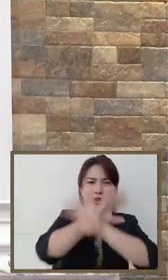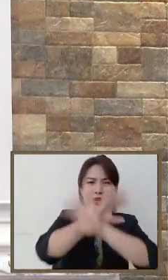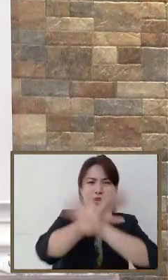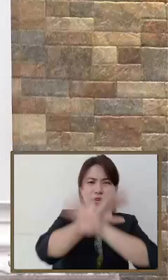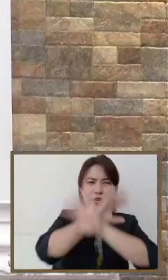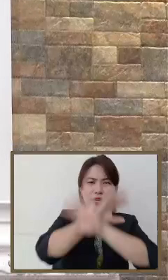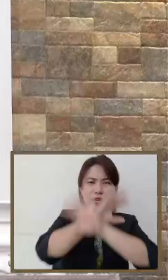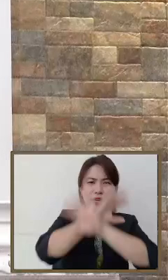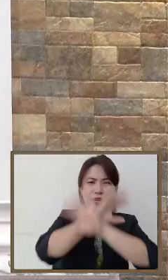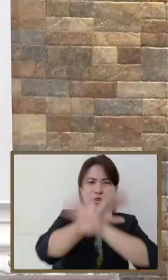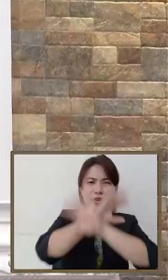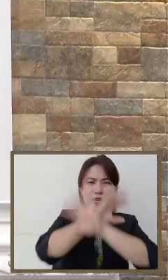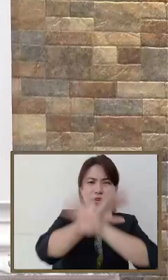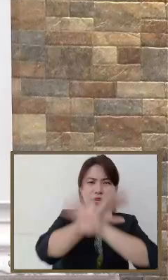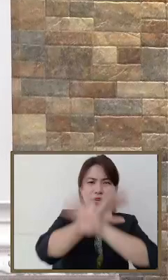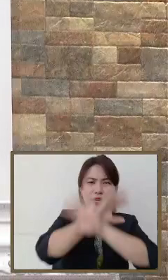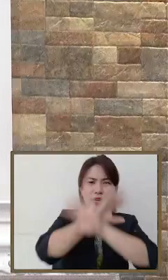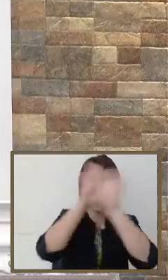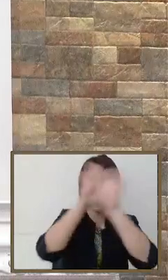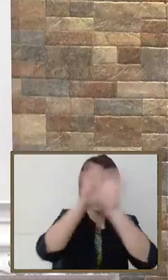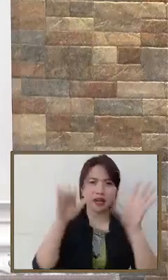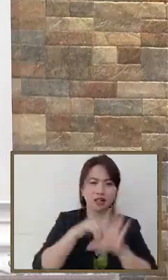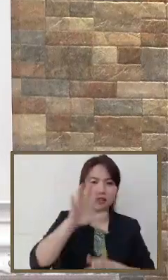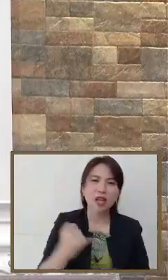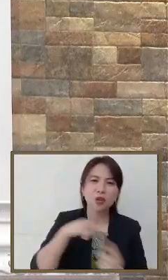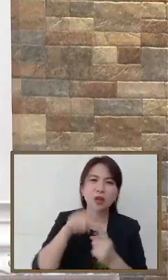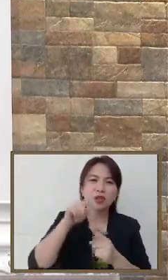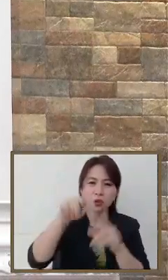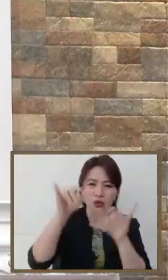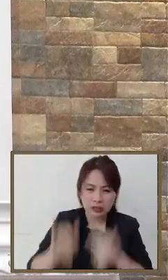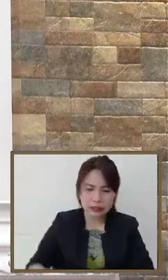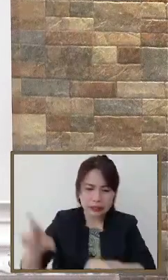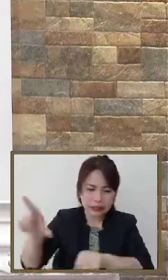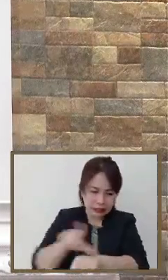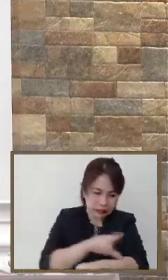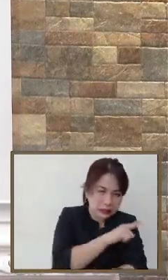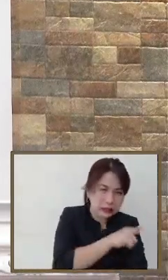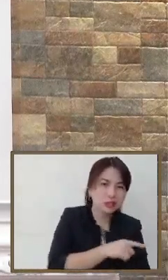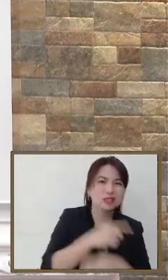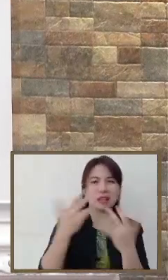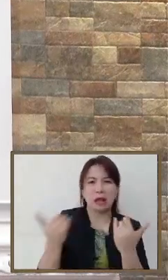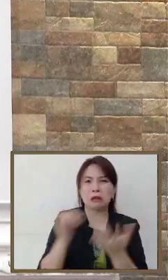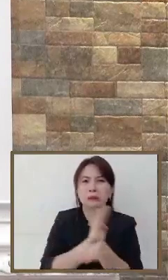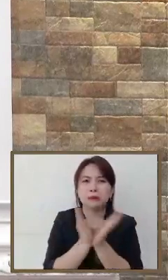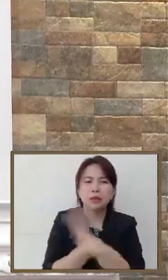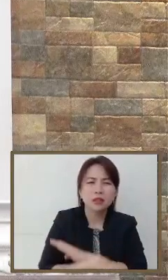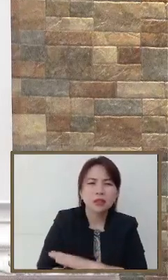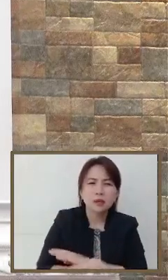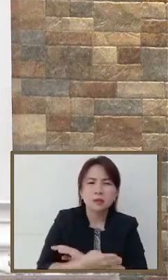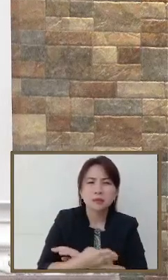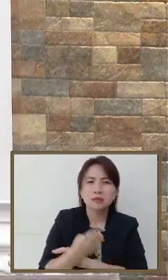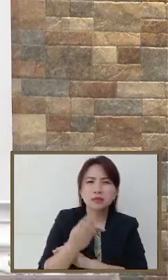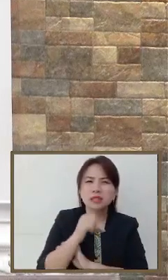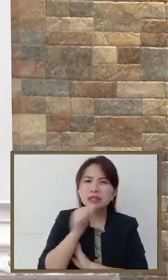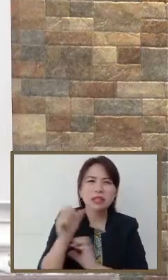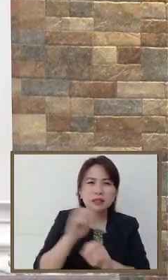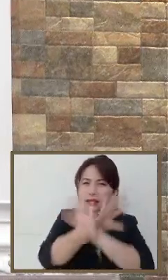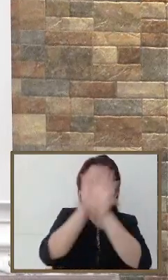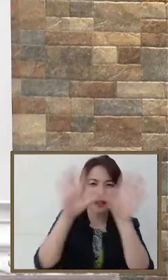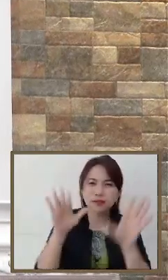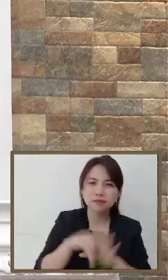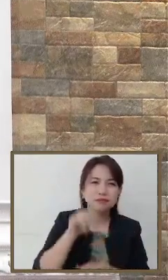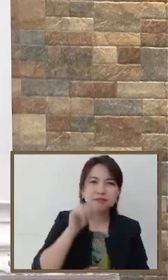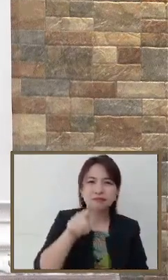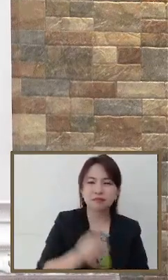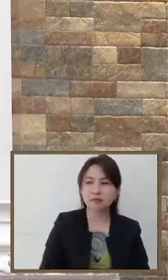bakit habang tumatagal Bakit habang tumatagal nagiging na naman Bakit kung dati very